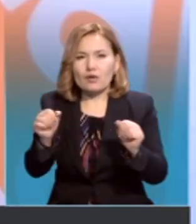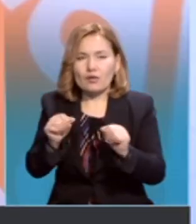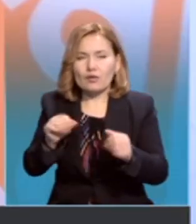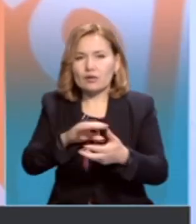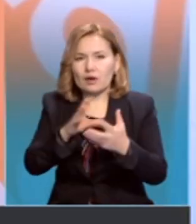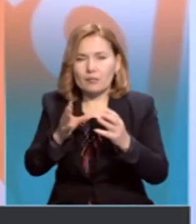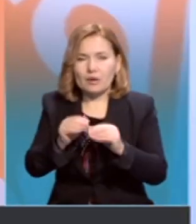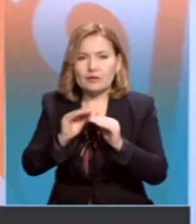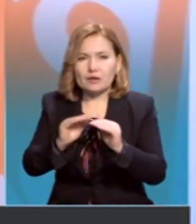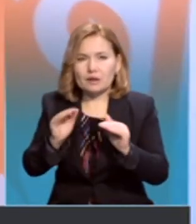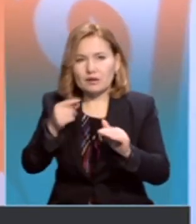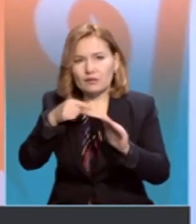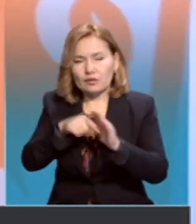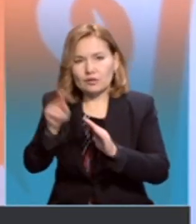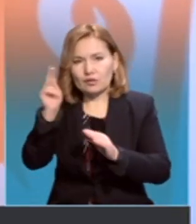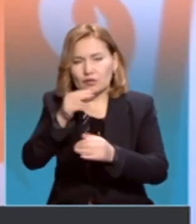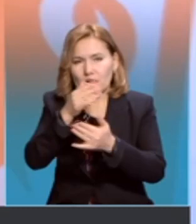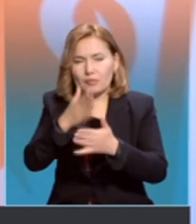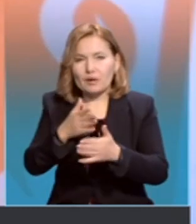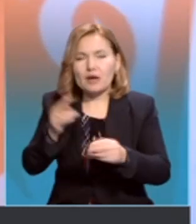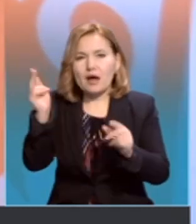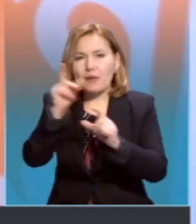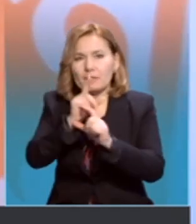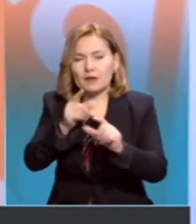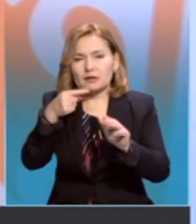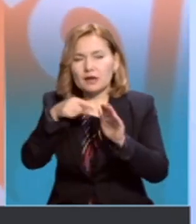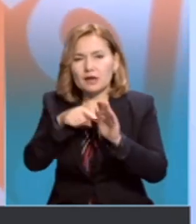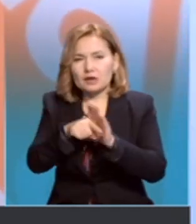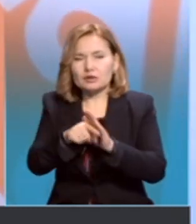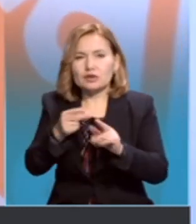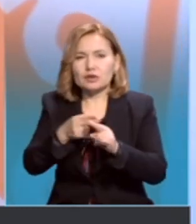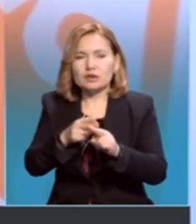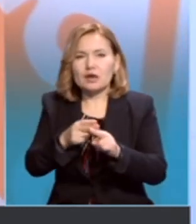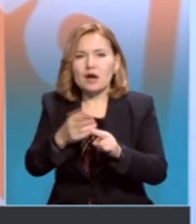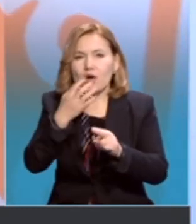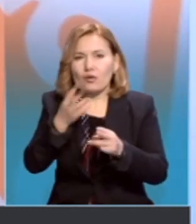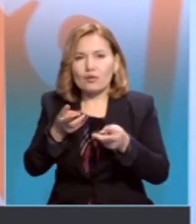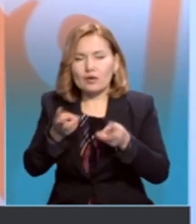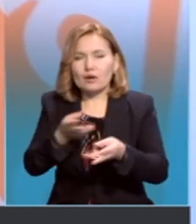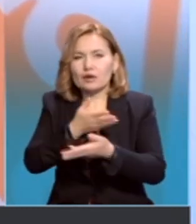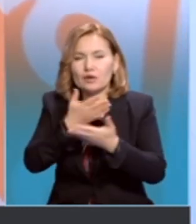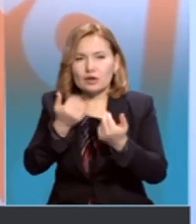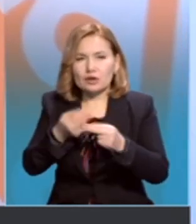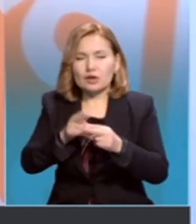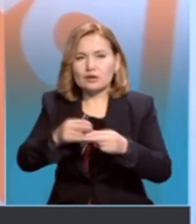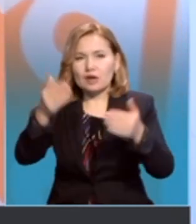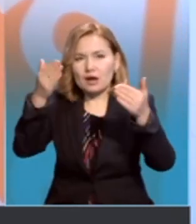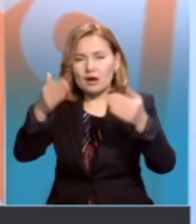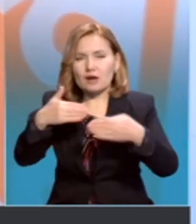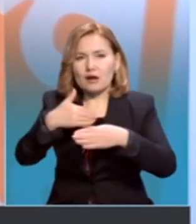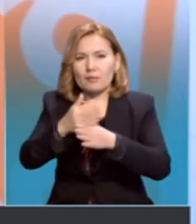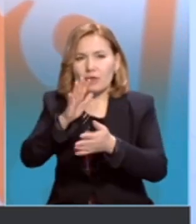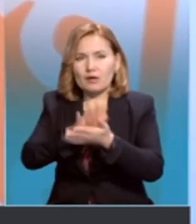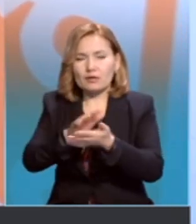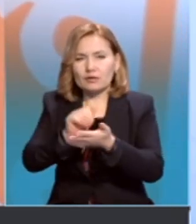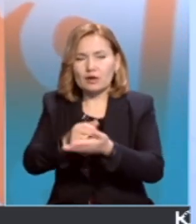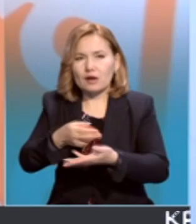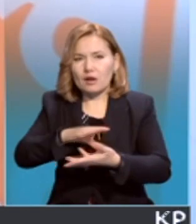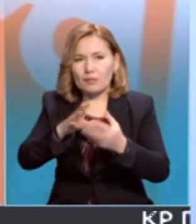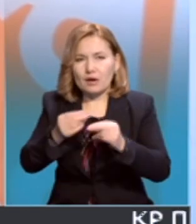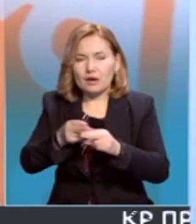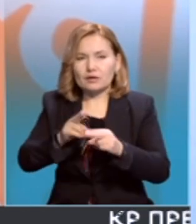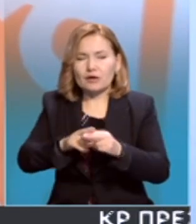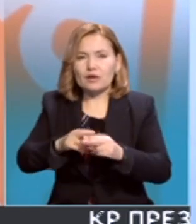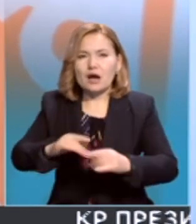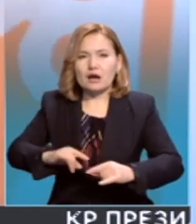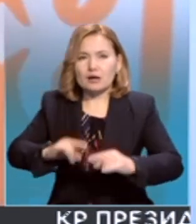тыныштық. Мектептің ішіне от жағылмағандықтан қабырғалары көгеріп, төбесіндегі сылақтары түсе бастаған, ал жұмыстың сапасыздығынан кірпіштердің жігі